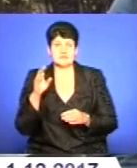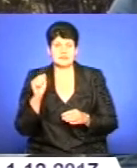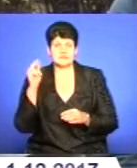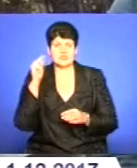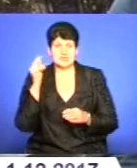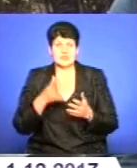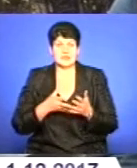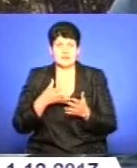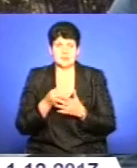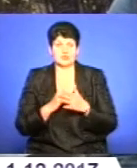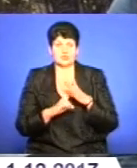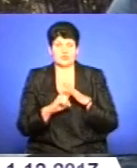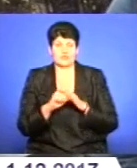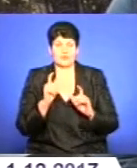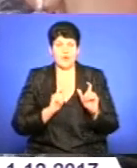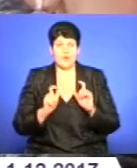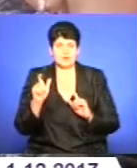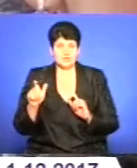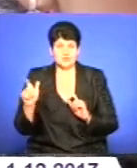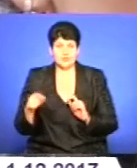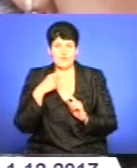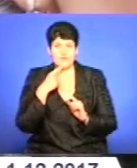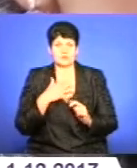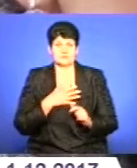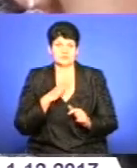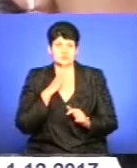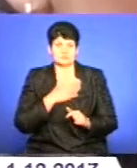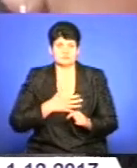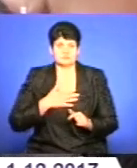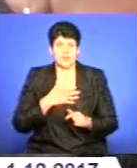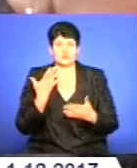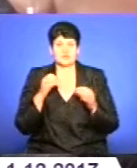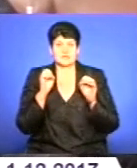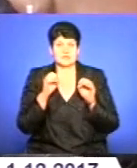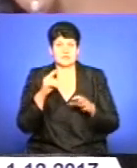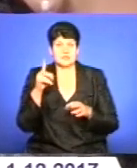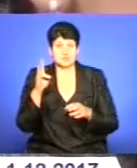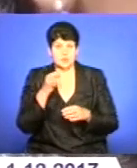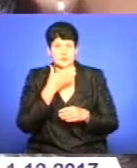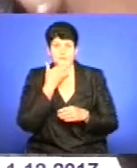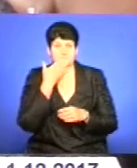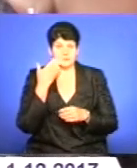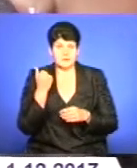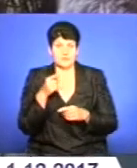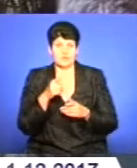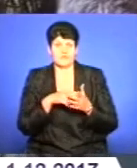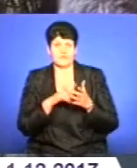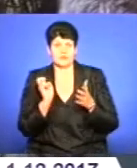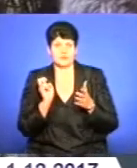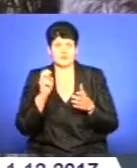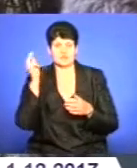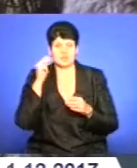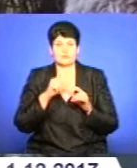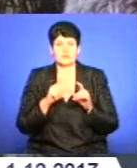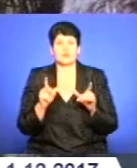на платній основі. Жінка хвилюється, адже якщо хлопець не складе зовнішнє незалежне оцінювання з української мови і літератури, його виключать з навчального